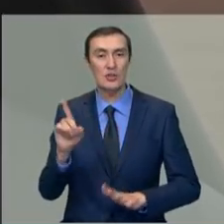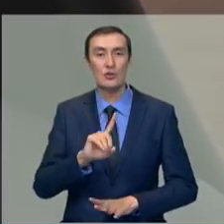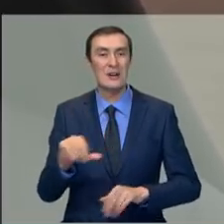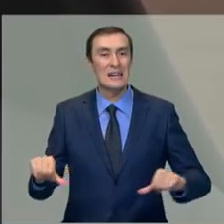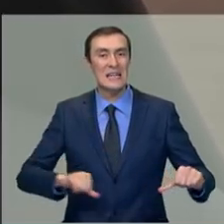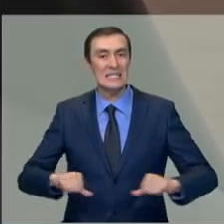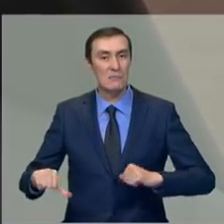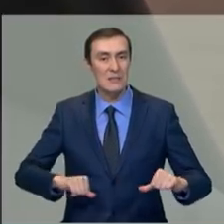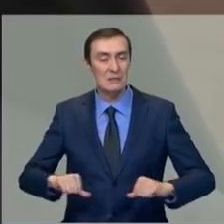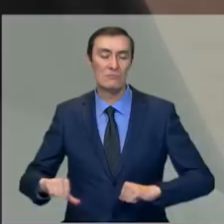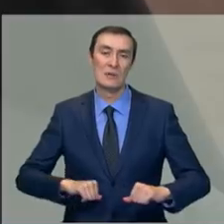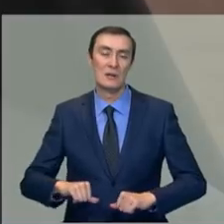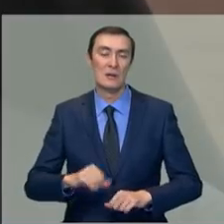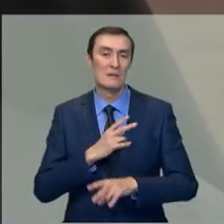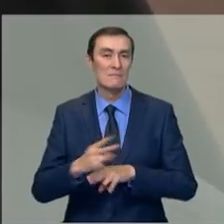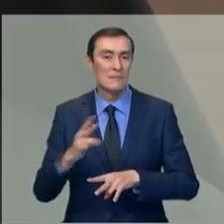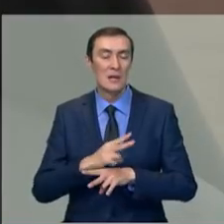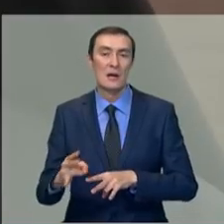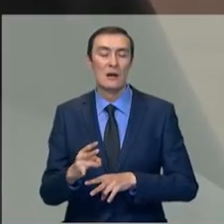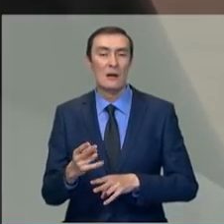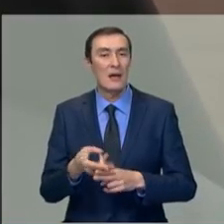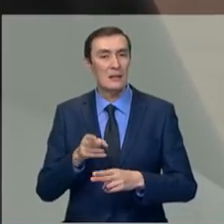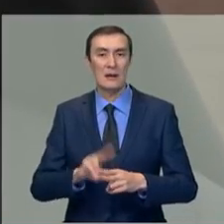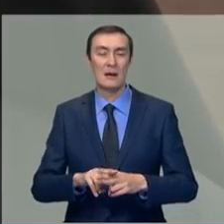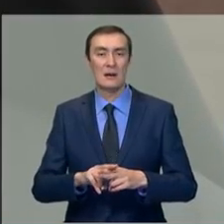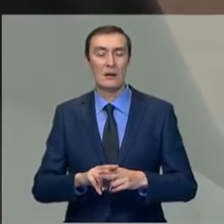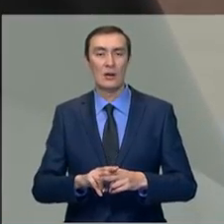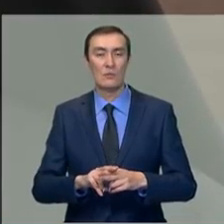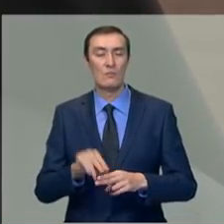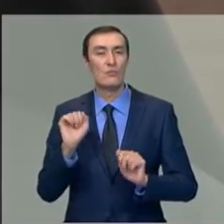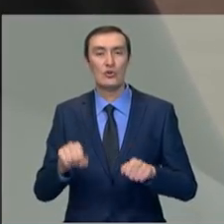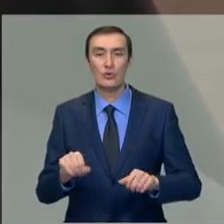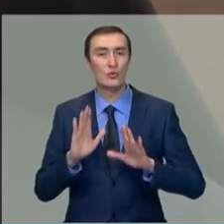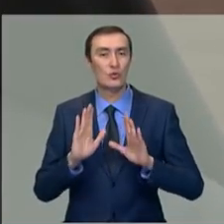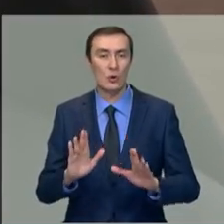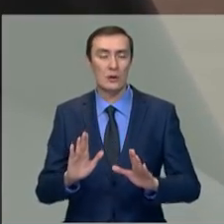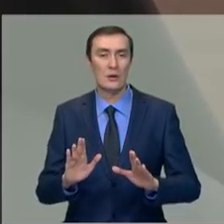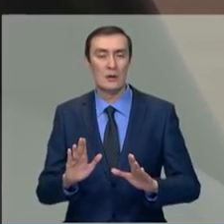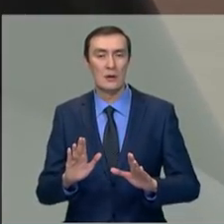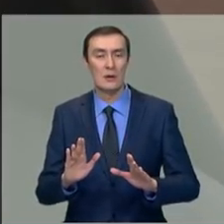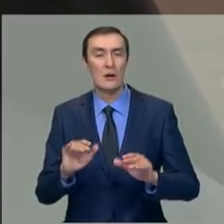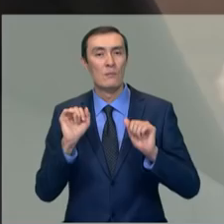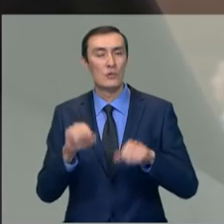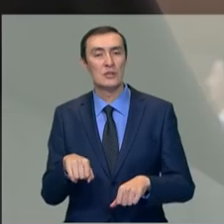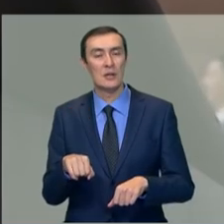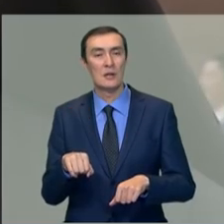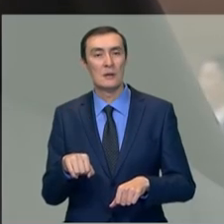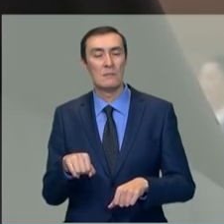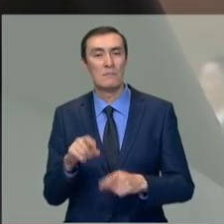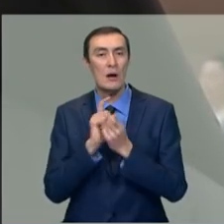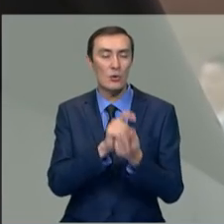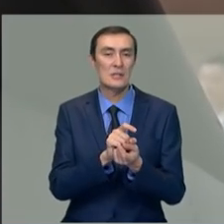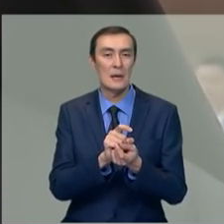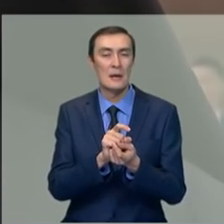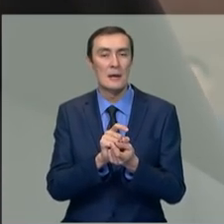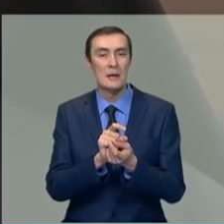экстремизм, он как таковой может только пониманием бороться против